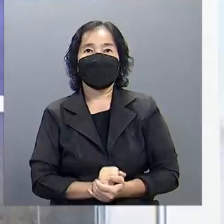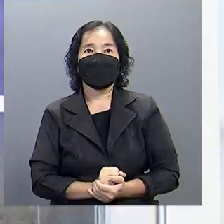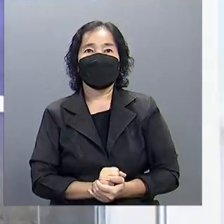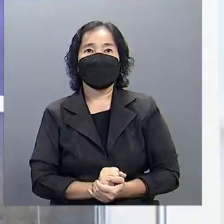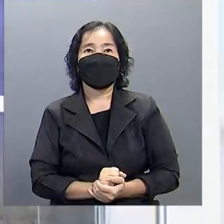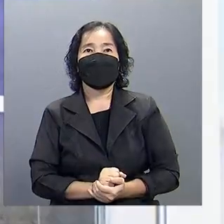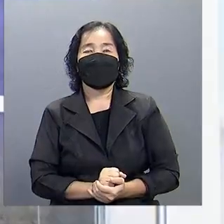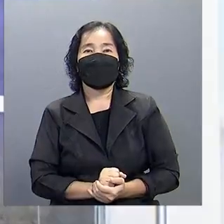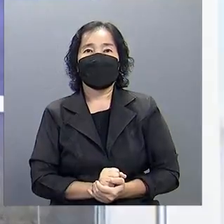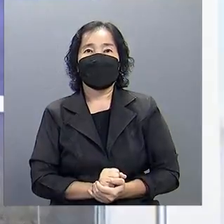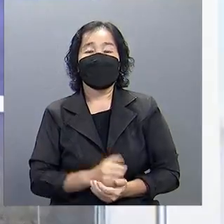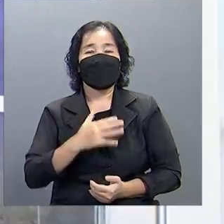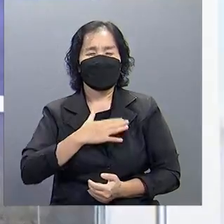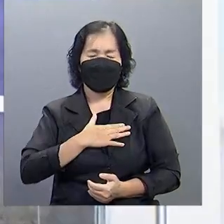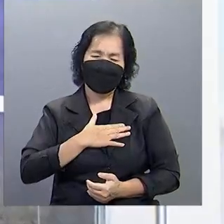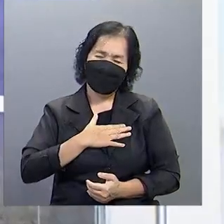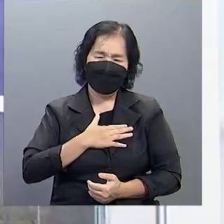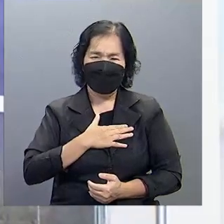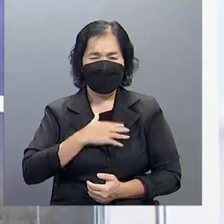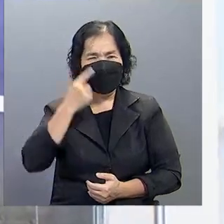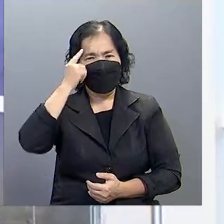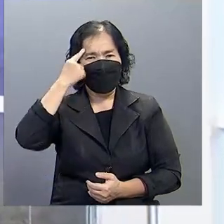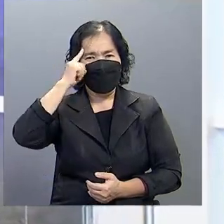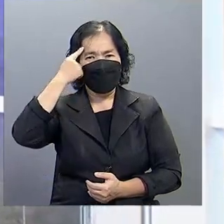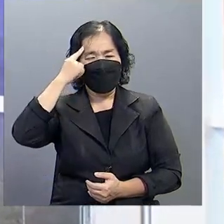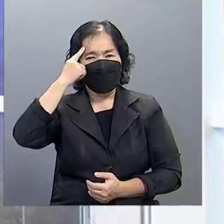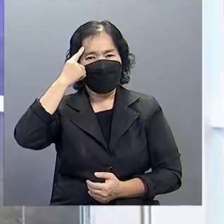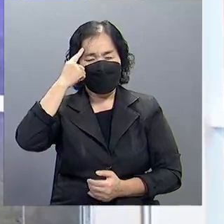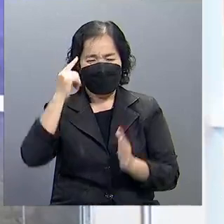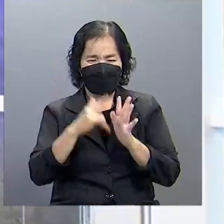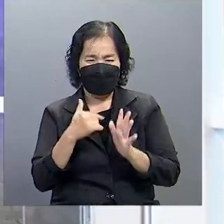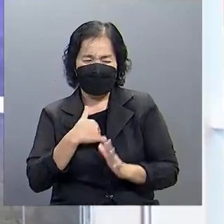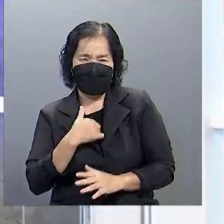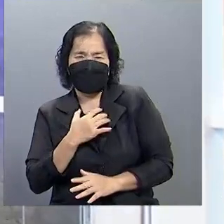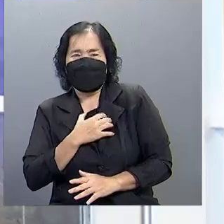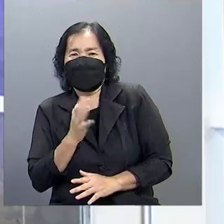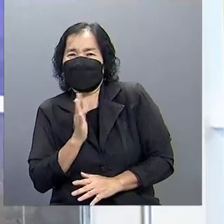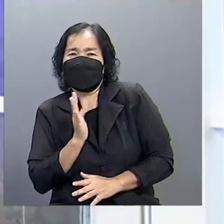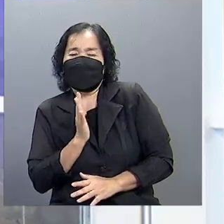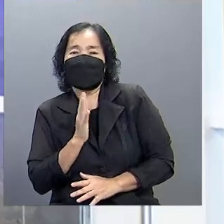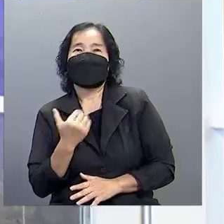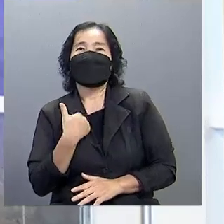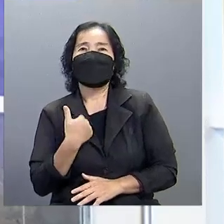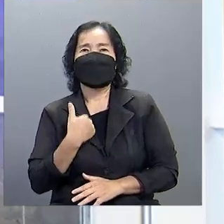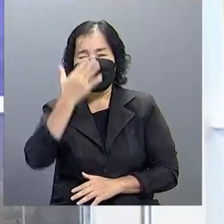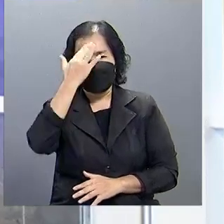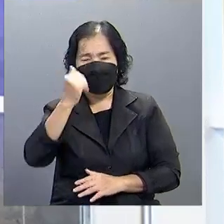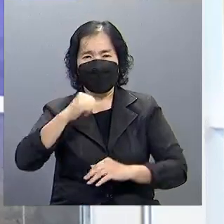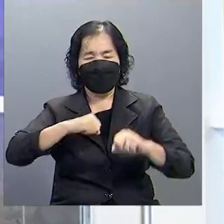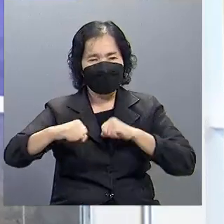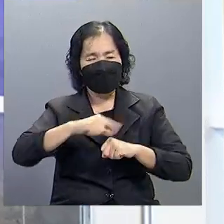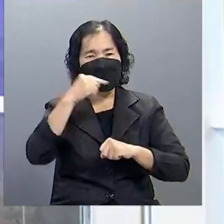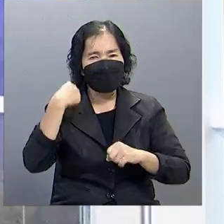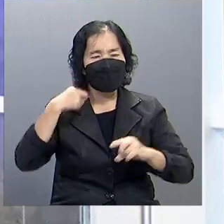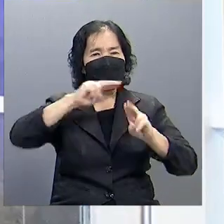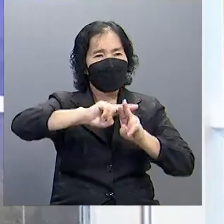ผมเองเดี๋ยวก็ไม่รู้จักยาชนิดนี้แล้วก็ไม่อยากจะใช้ด้วยนะครับแต่ว่าเห็นว่าวัยรุ่นมาถึงขั้นมีแฮชแท็กเนี่ยแสดงว่าไม่ได้